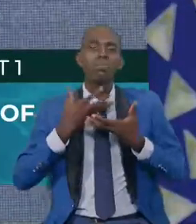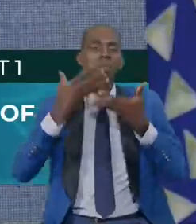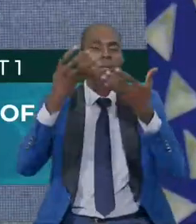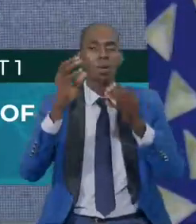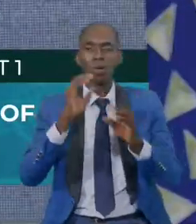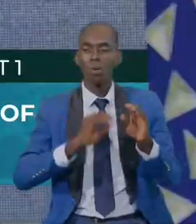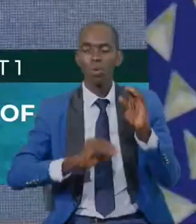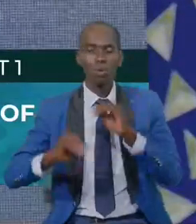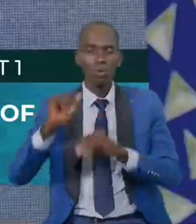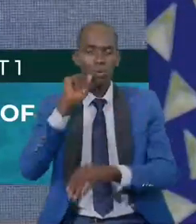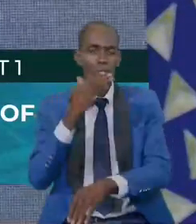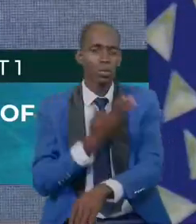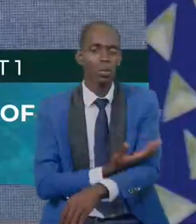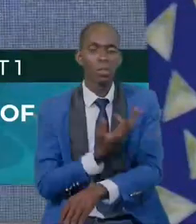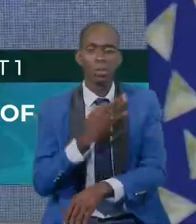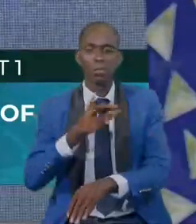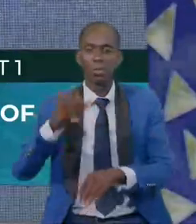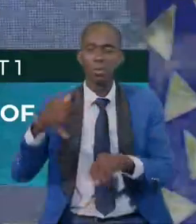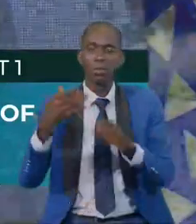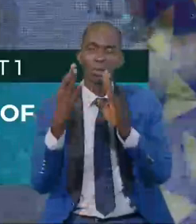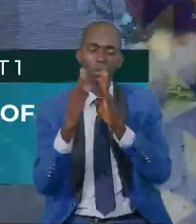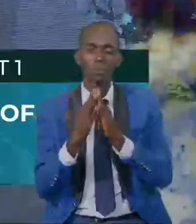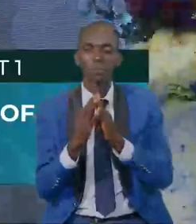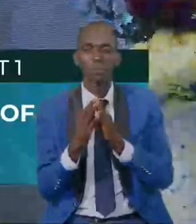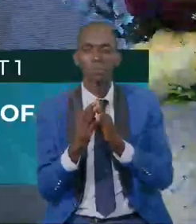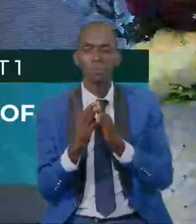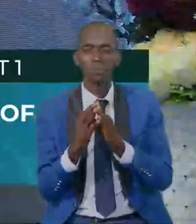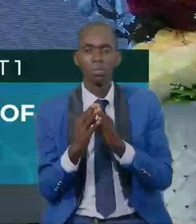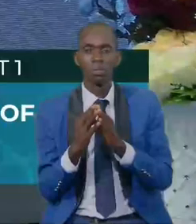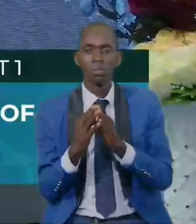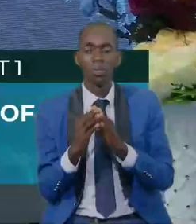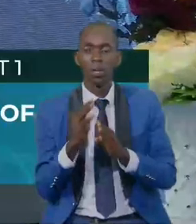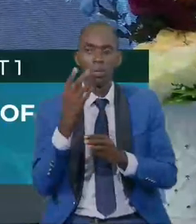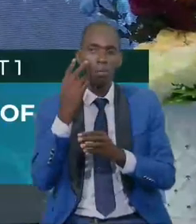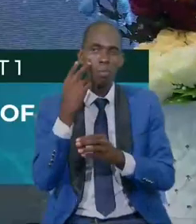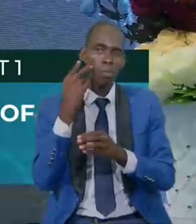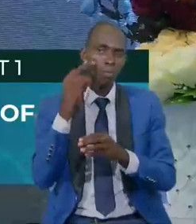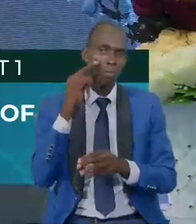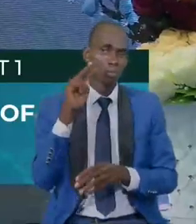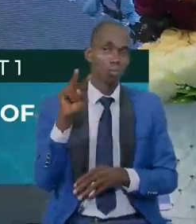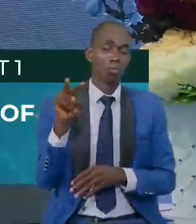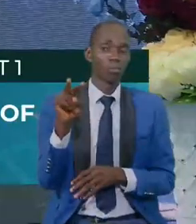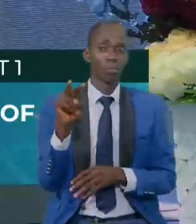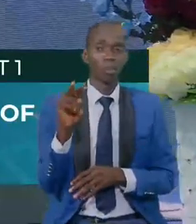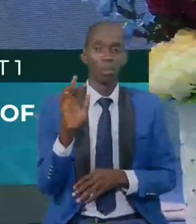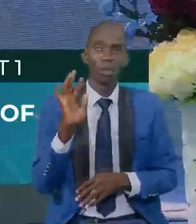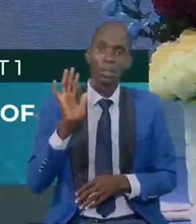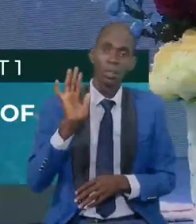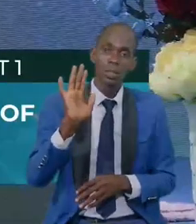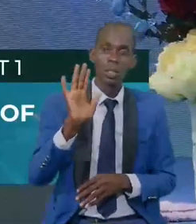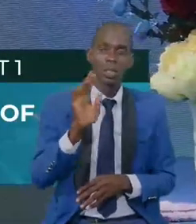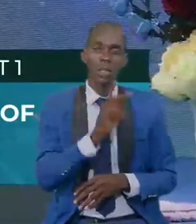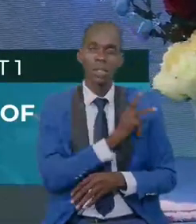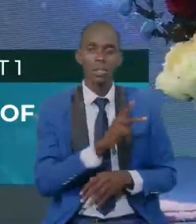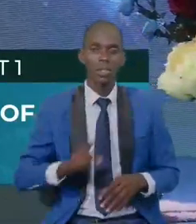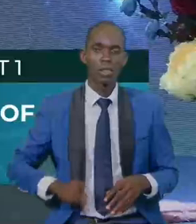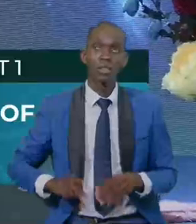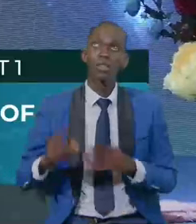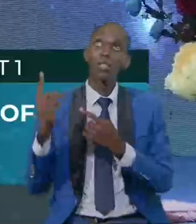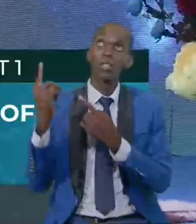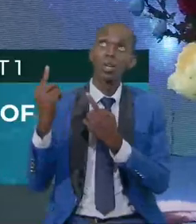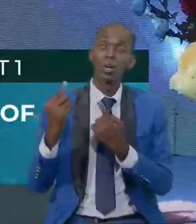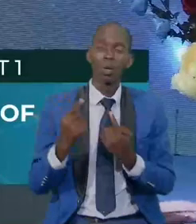of Jerusalem. Pousse des cris de joie, fille de Jérusalem. Thy king cometh